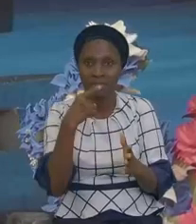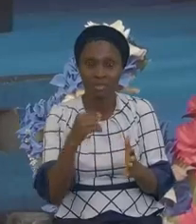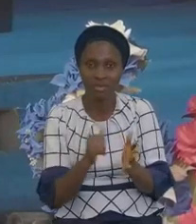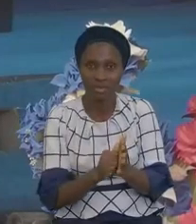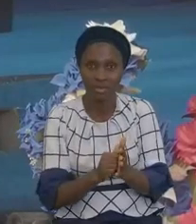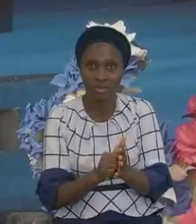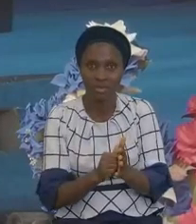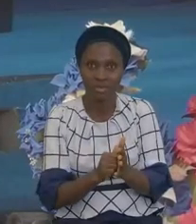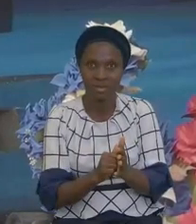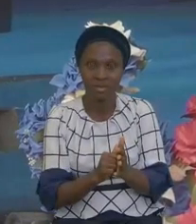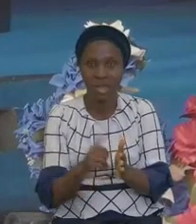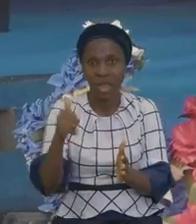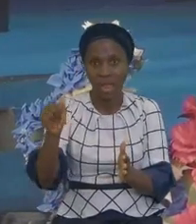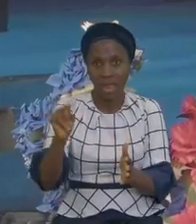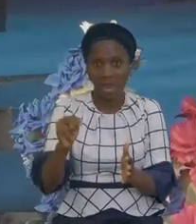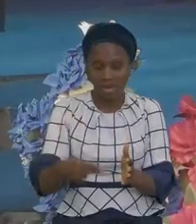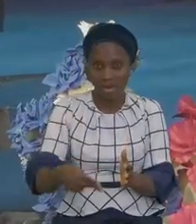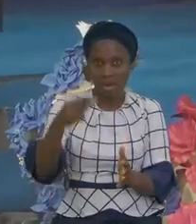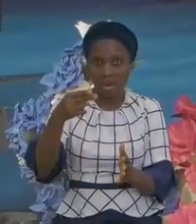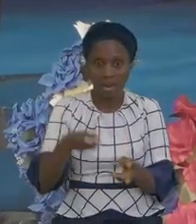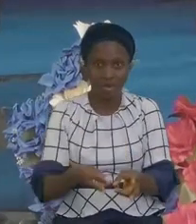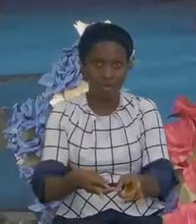Une voix sera là